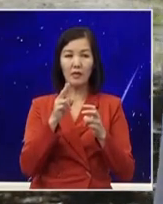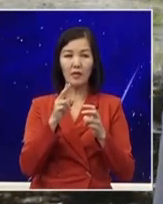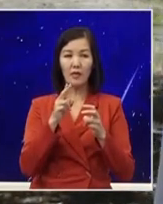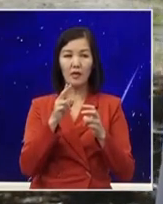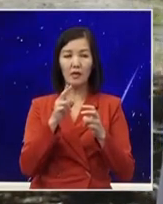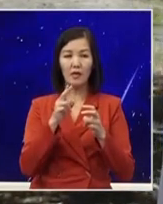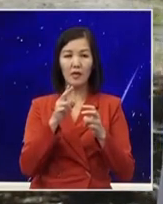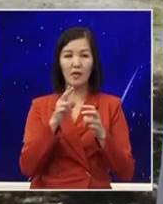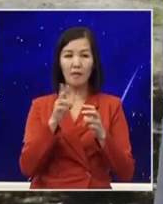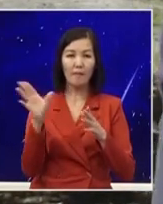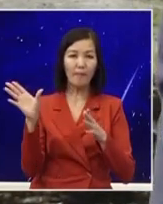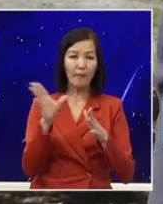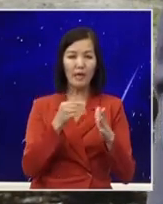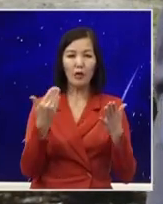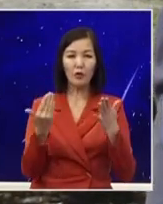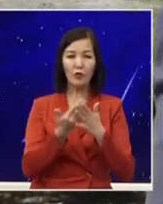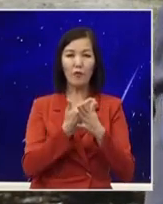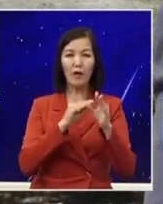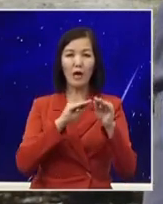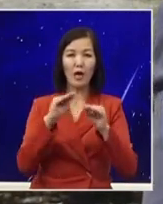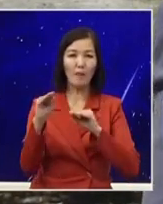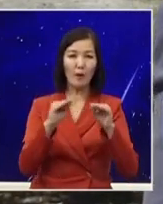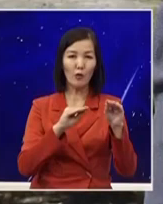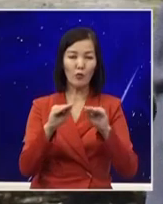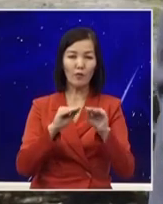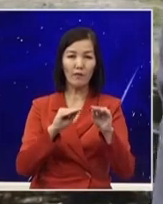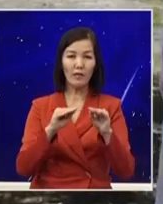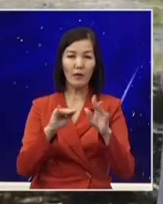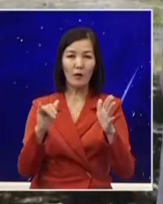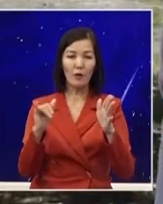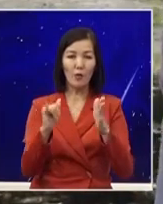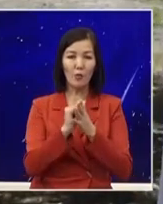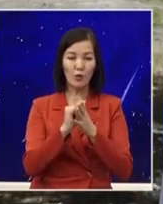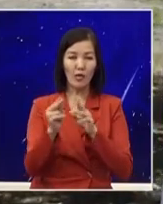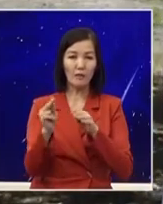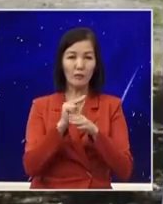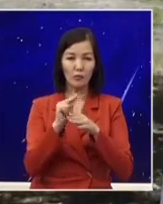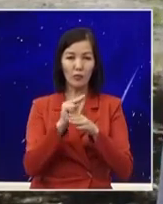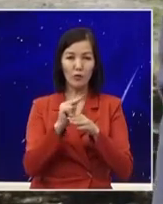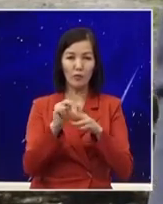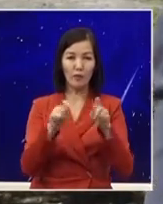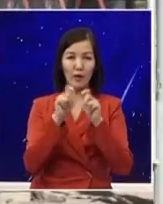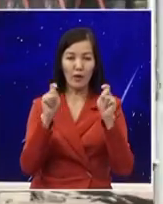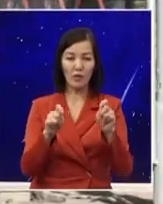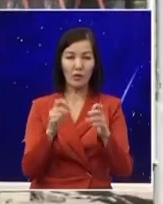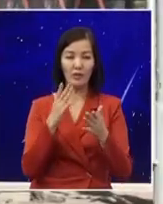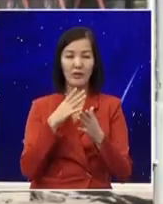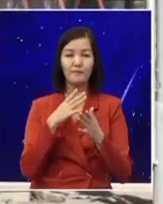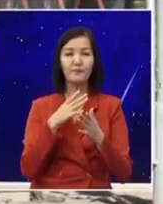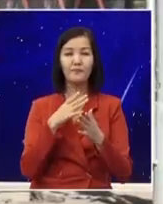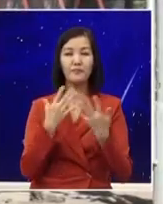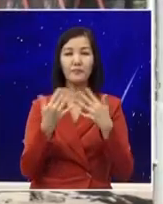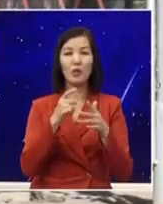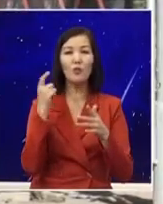центрифуга, оборудование, барлығы жөндеуден өтіп, қазір іске қосуға дайын тұр. Өңір